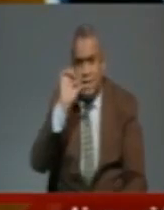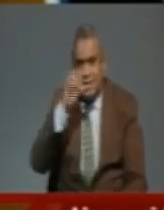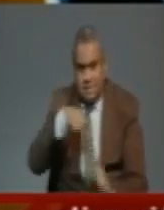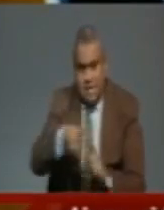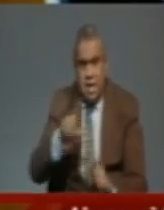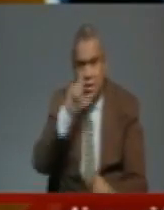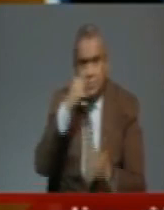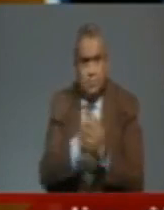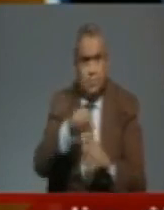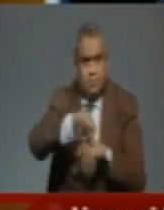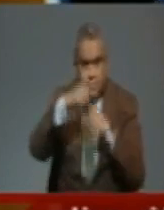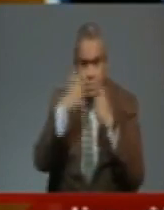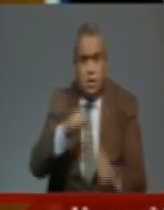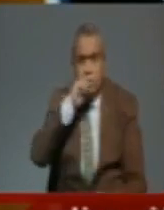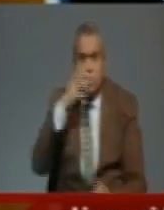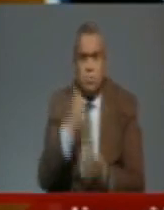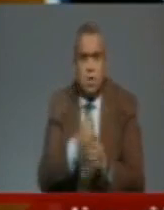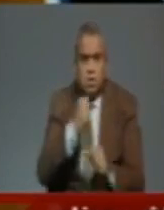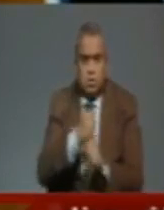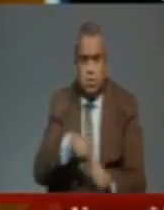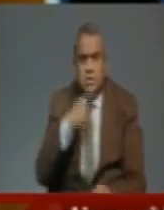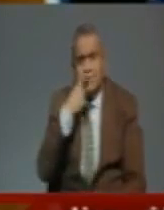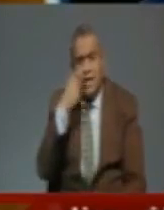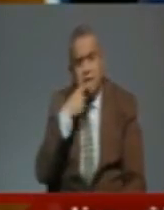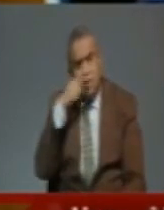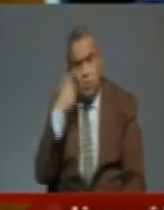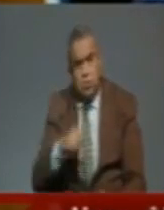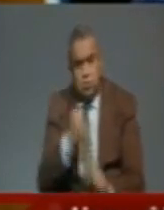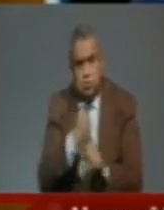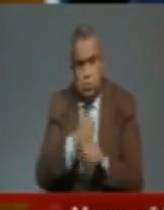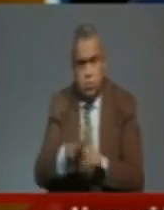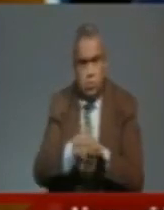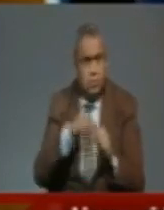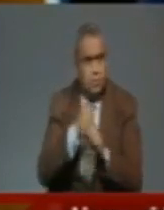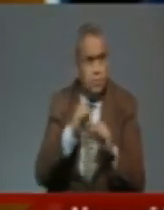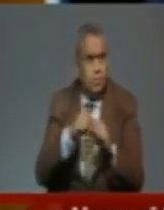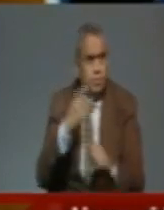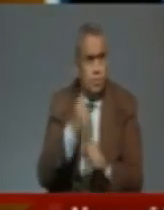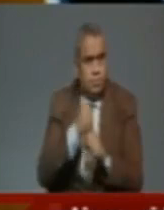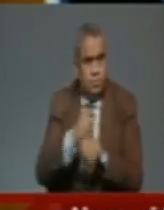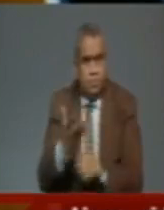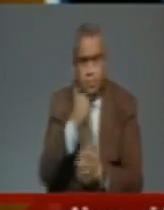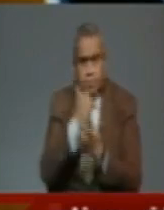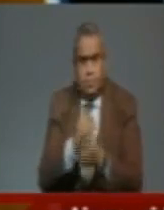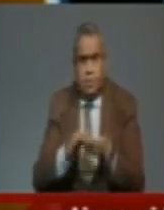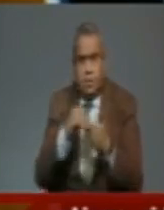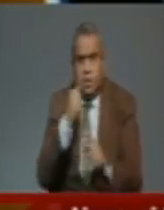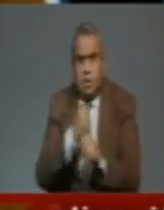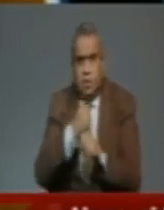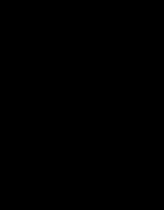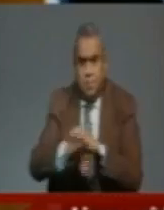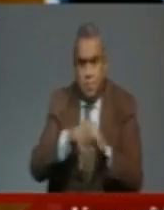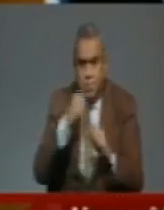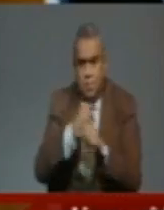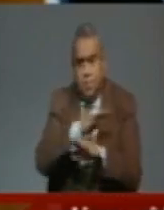المحطه دي اليورو جيت، هتاخد ايضا سنه بعد سنه ونص في التنفيذ البنيه الفوقيه، هم فعلا تعادوا على المعدات، تعادوا على كل